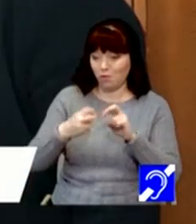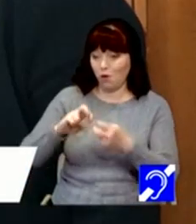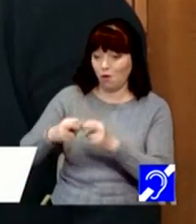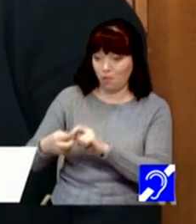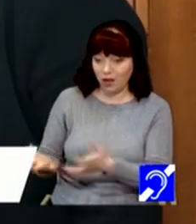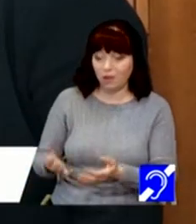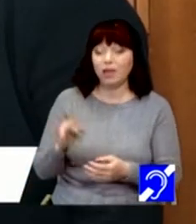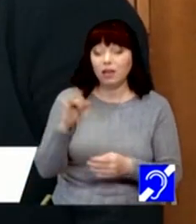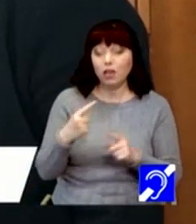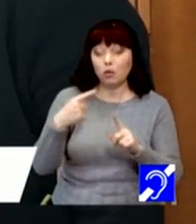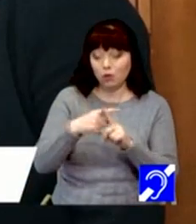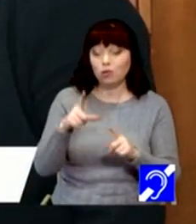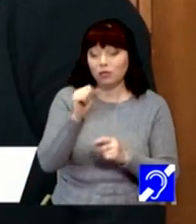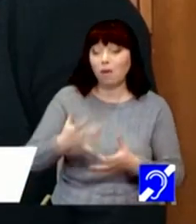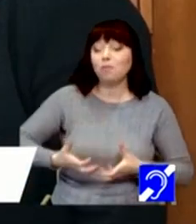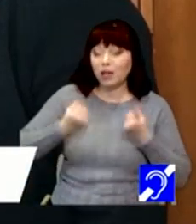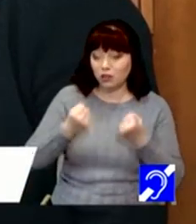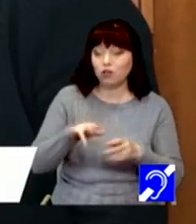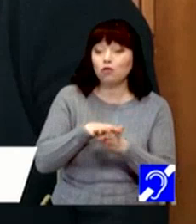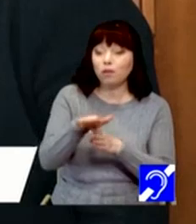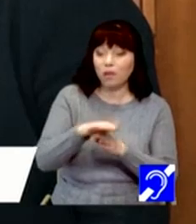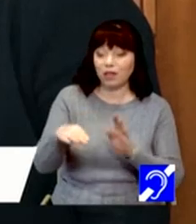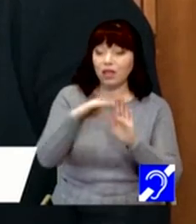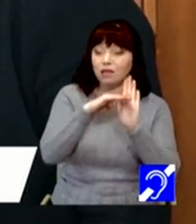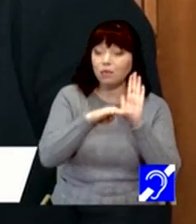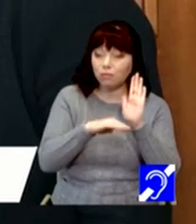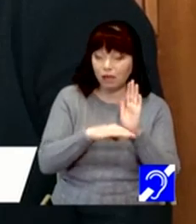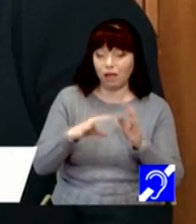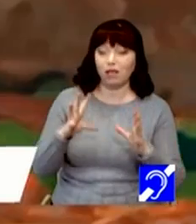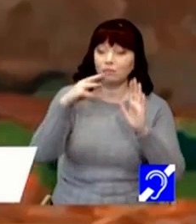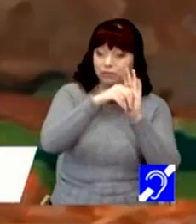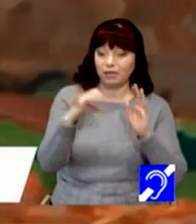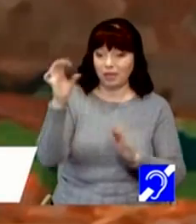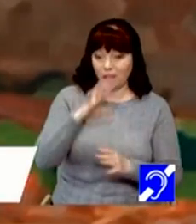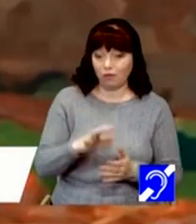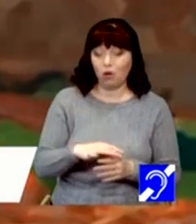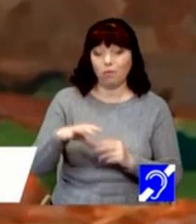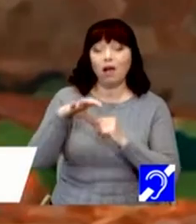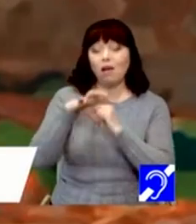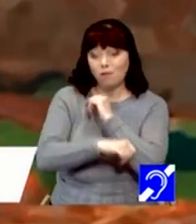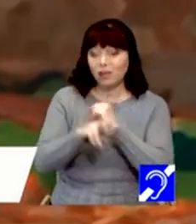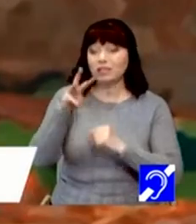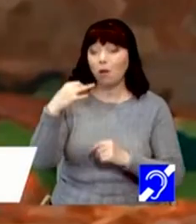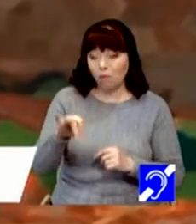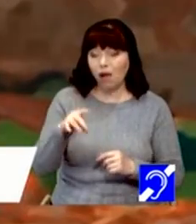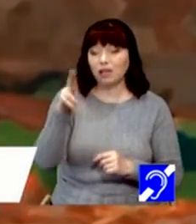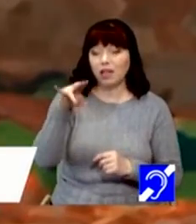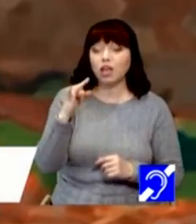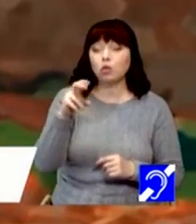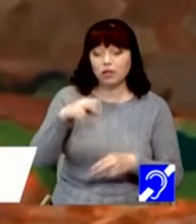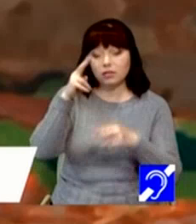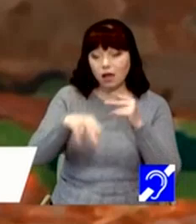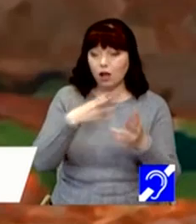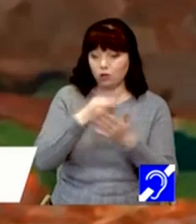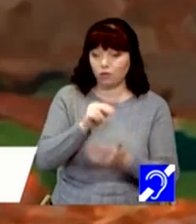realizarea agendei europene a republicii Moldova la începutul lunii mai ambasadorul României în Republica Moldova Daniel Ioniță își încheie mandatul